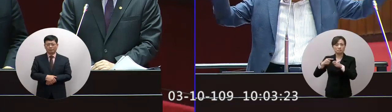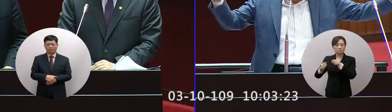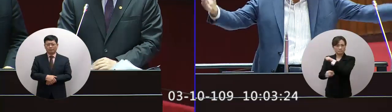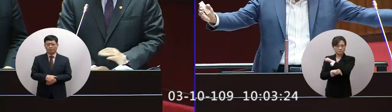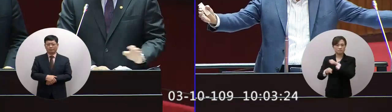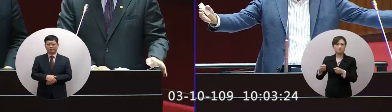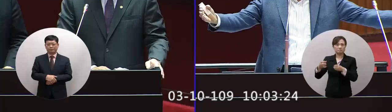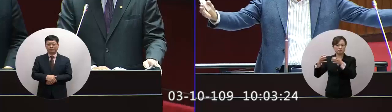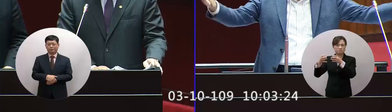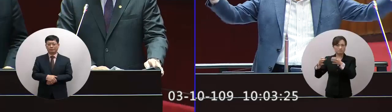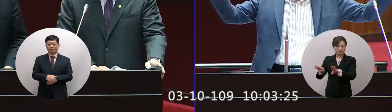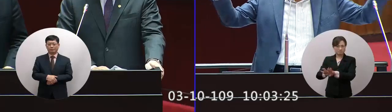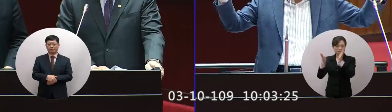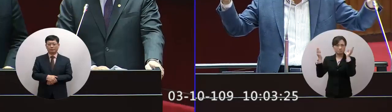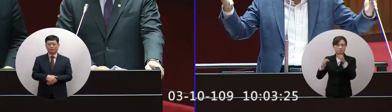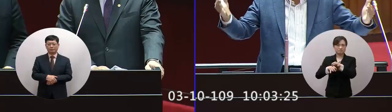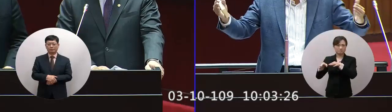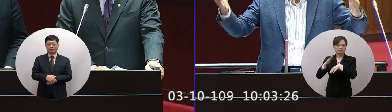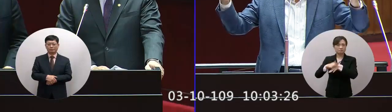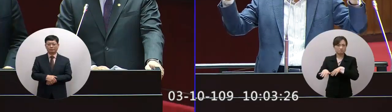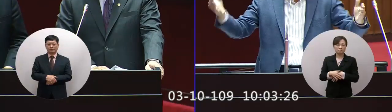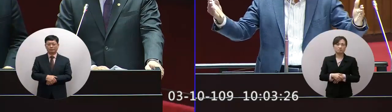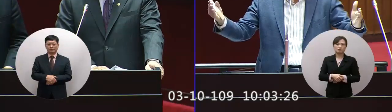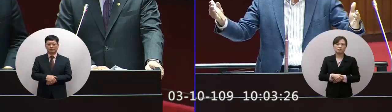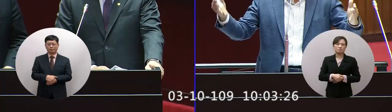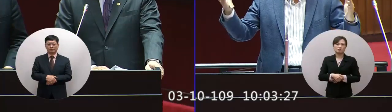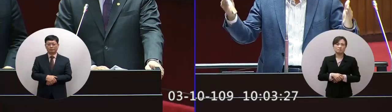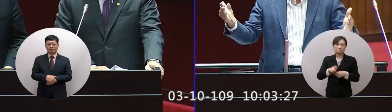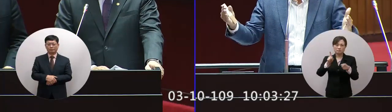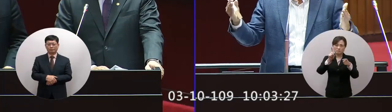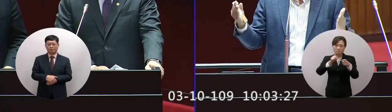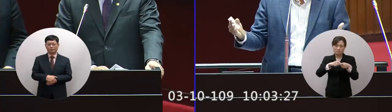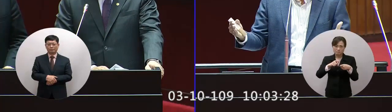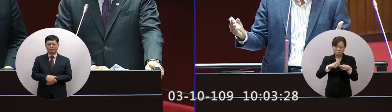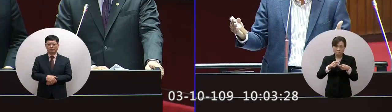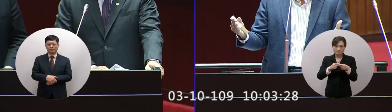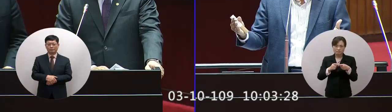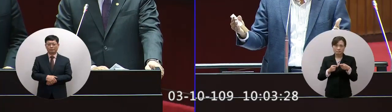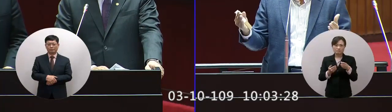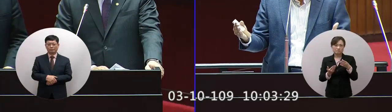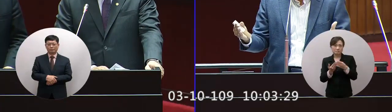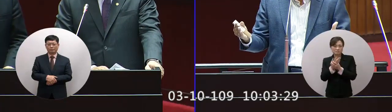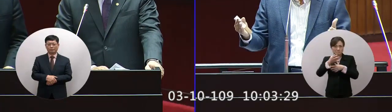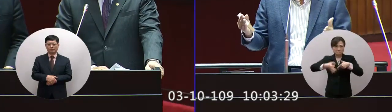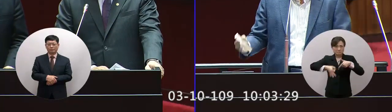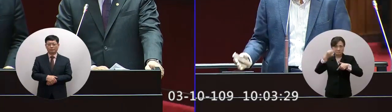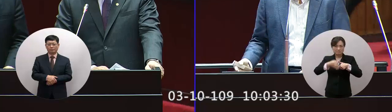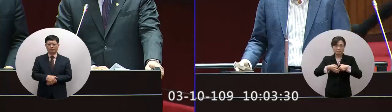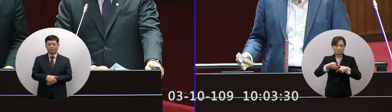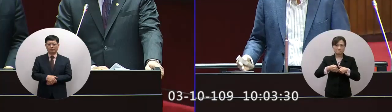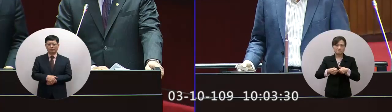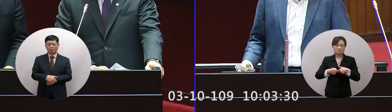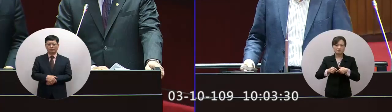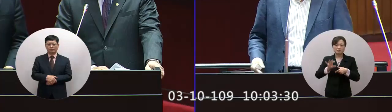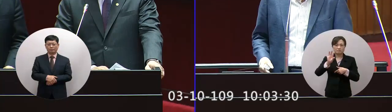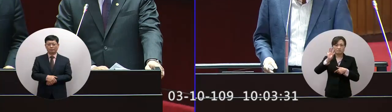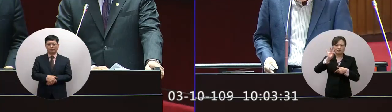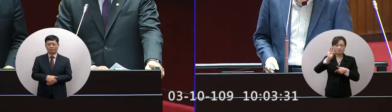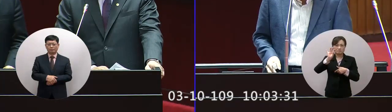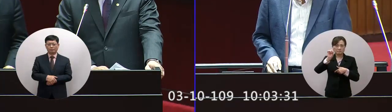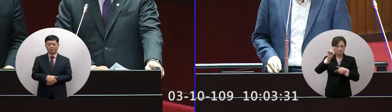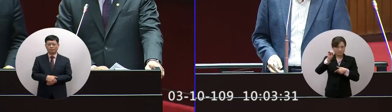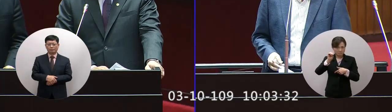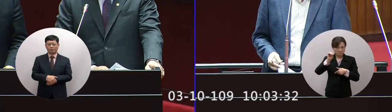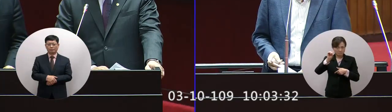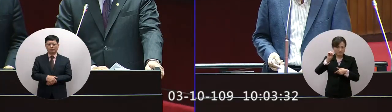样的自己已经开发有上千万千亿产值的一个区块多开一个交流道，我觉得